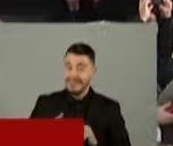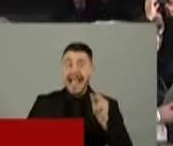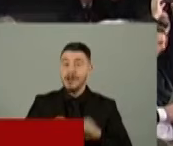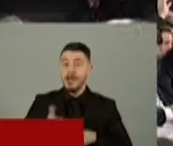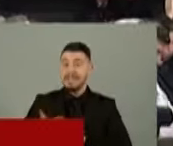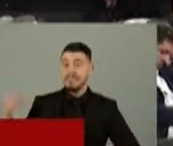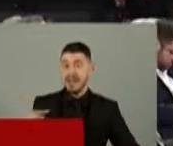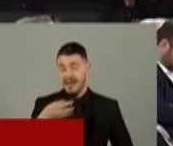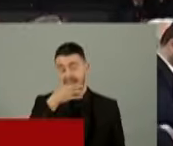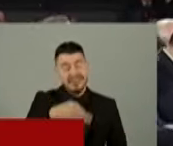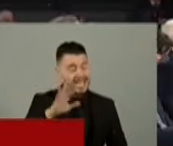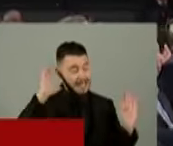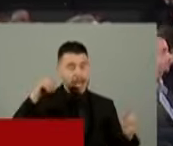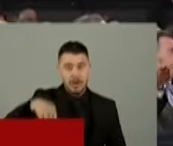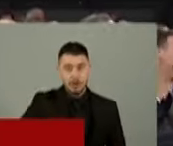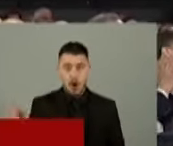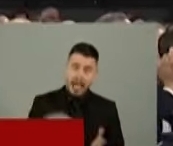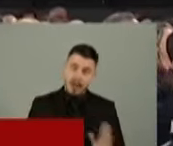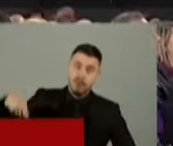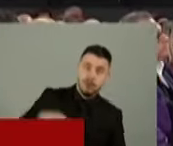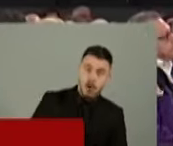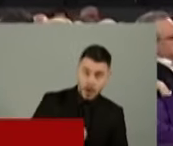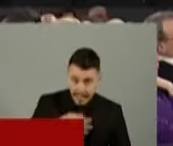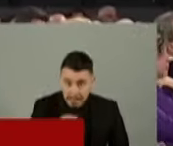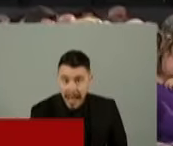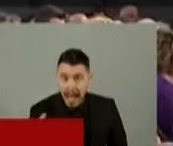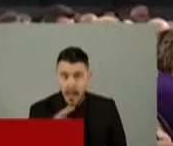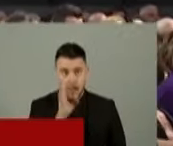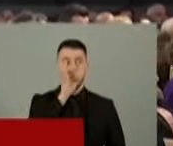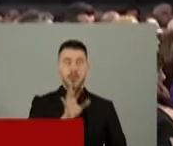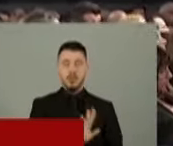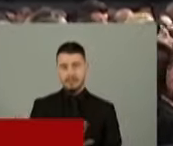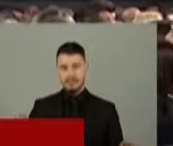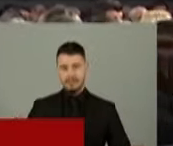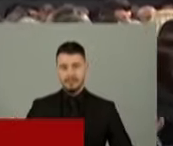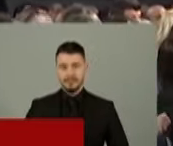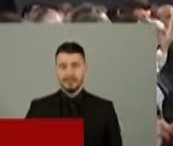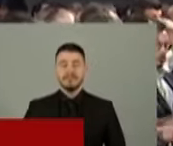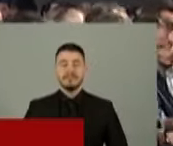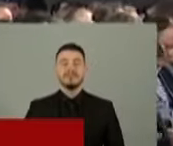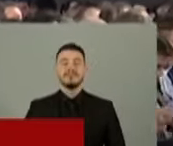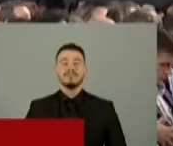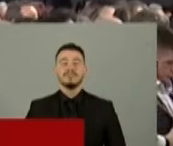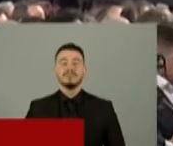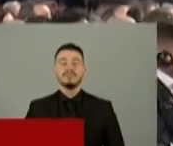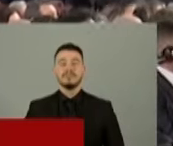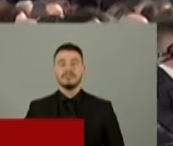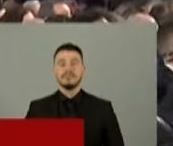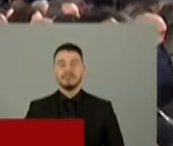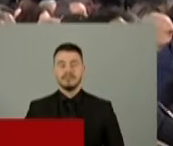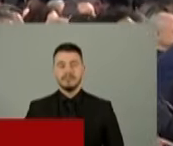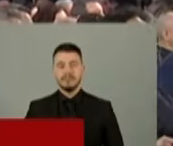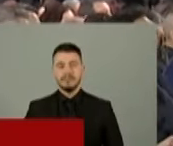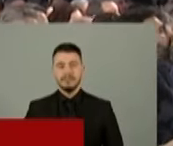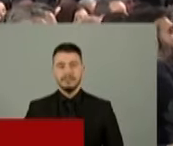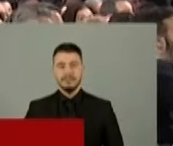και μόνο έχει πολύ ενδιαφέρον, γιατί αν καταγράψουμε, μάλλον αν απαριθμίσουμε όσα καταλόγιζαν ως μειονεκτήματα στον κύριο